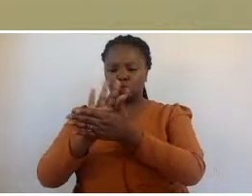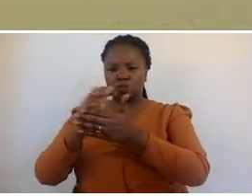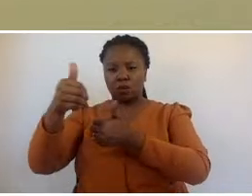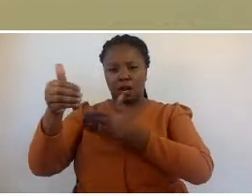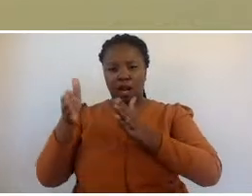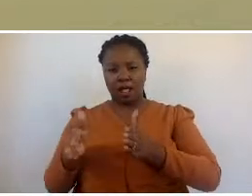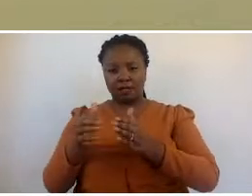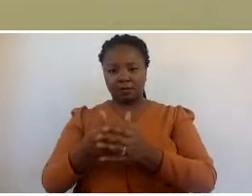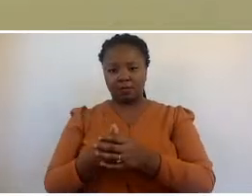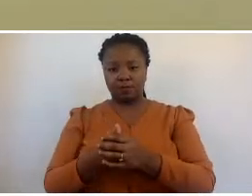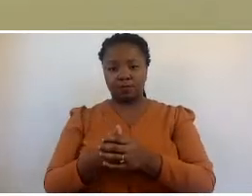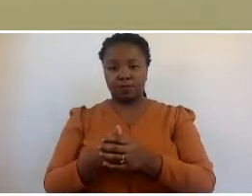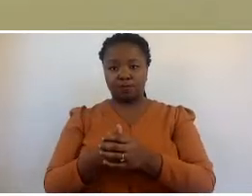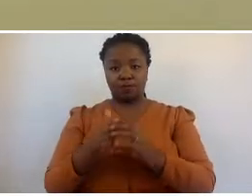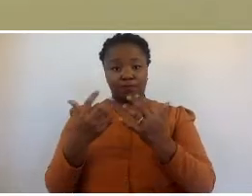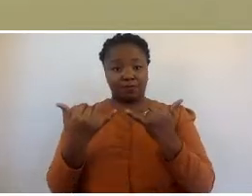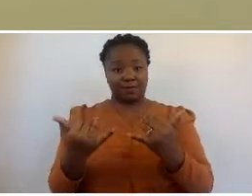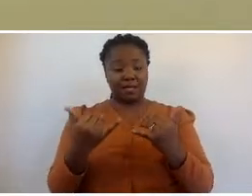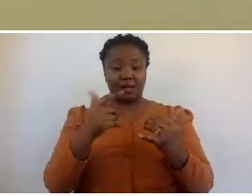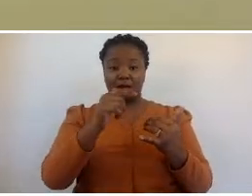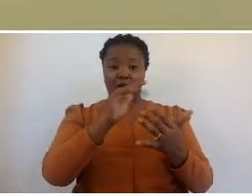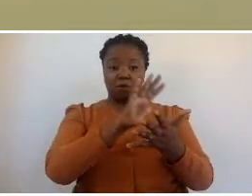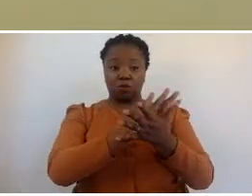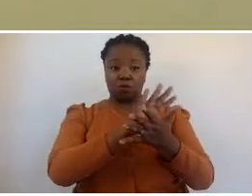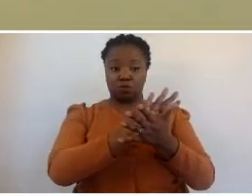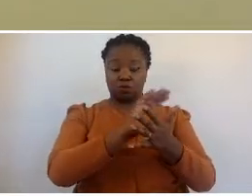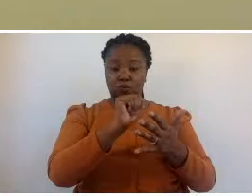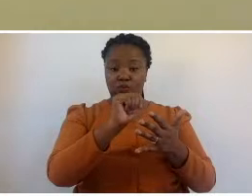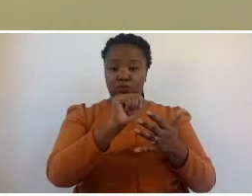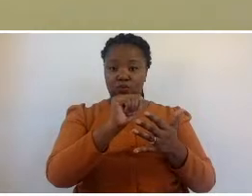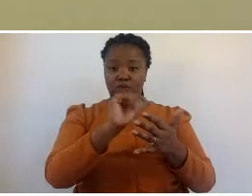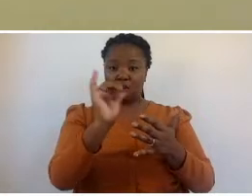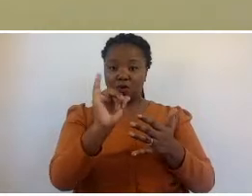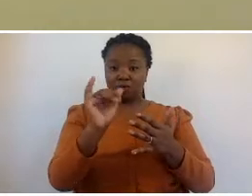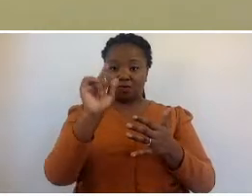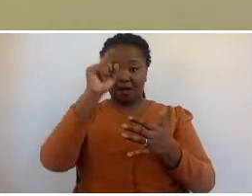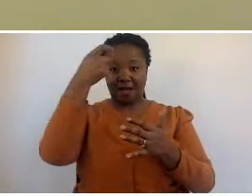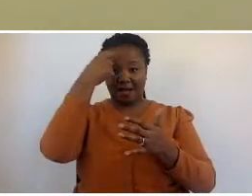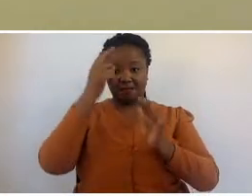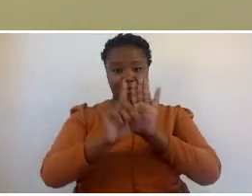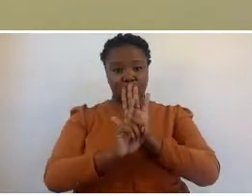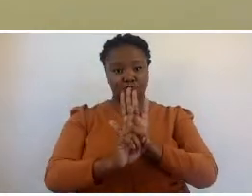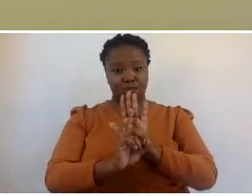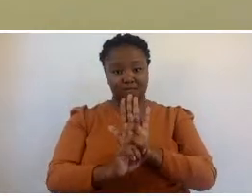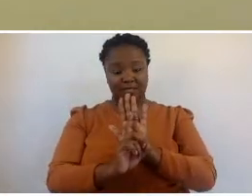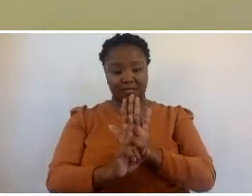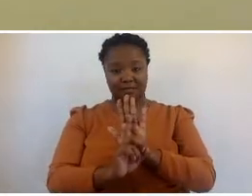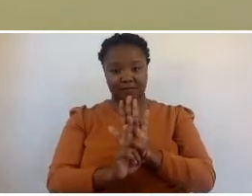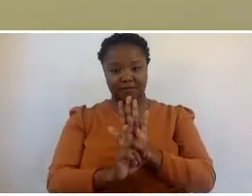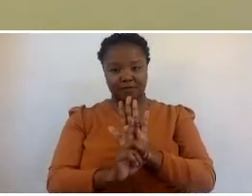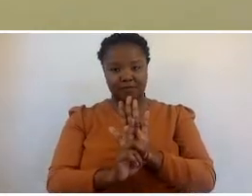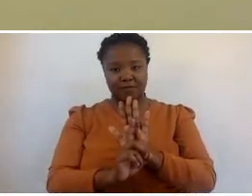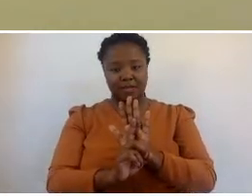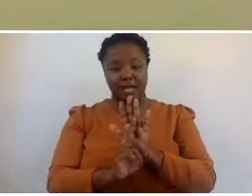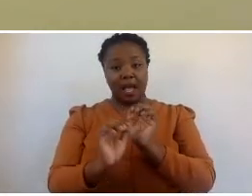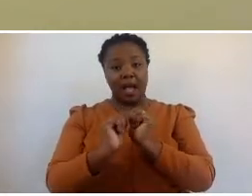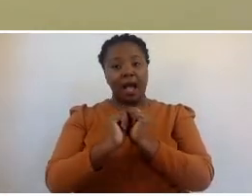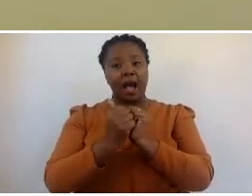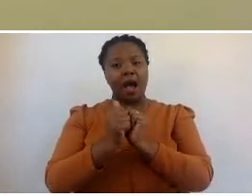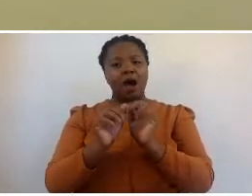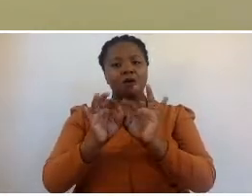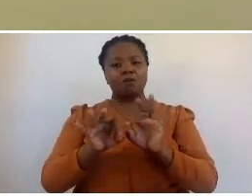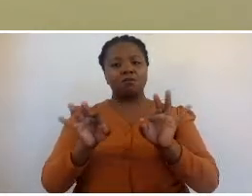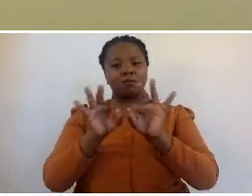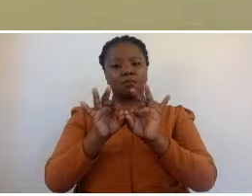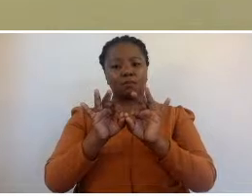entendu des enseignants, des chefs d'établissement, des syndicalistes, des représentants du gouvernement et des organisations internationales. Ils nous ont dit à quel point il est important de